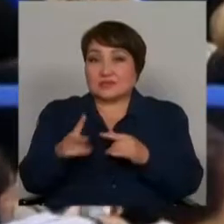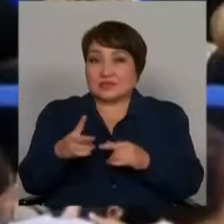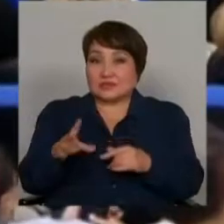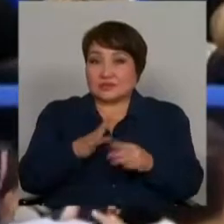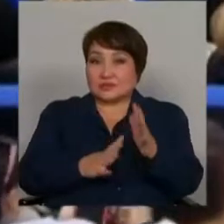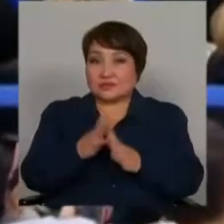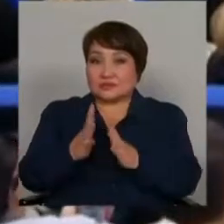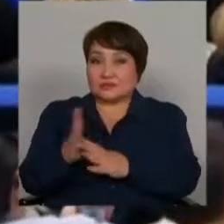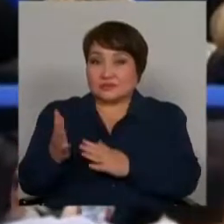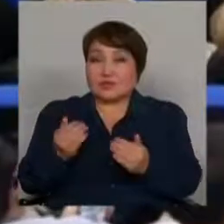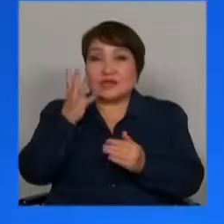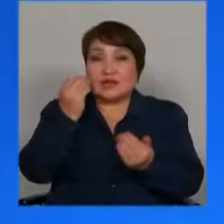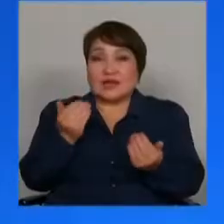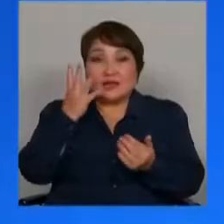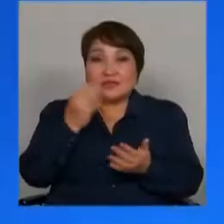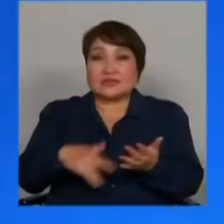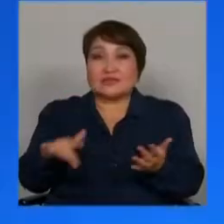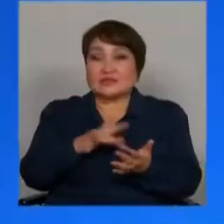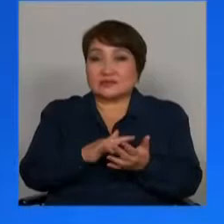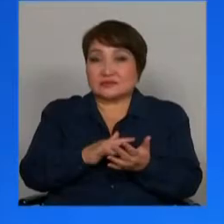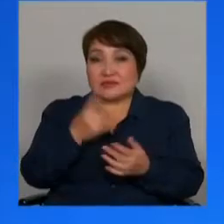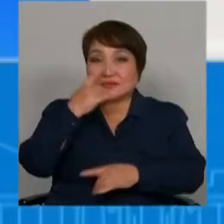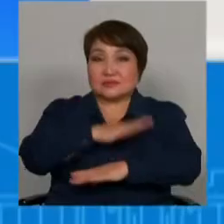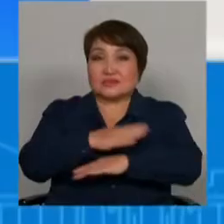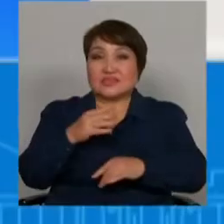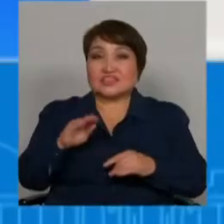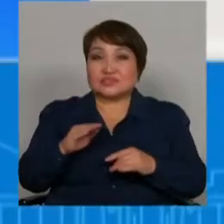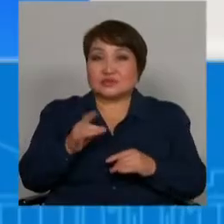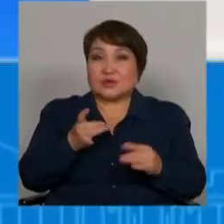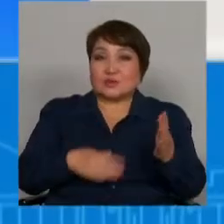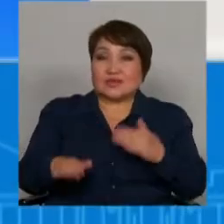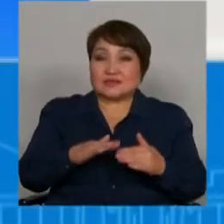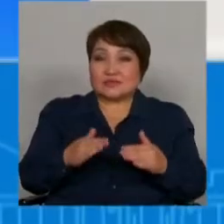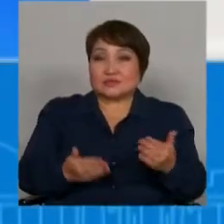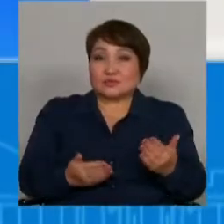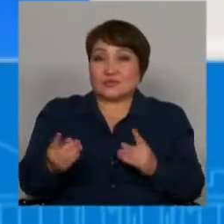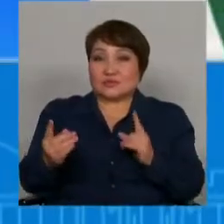Бүгін Алматы әкімі Жетісу ауданының тұрғындарымен кездесті. Онда қандай мәселелер көтерілді?